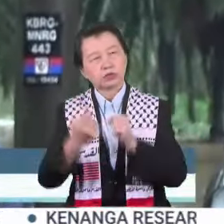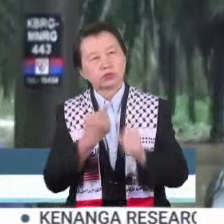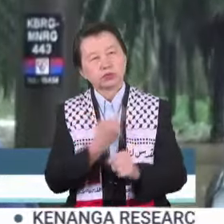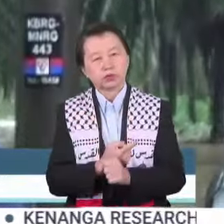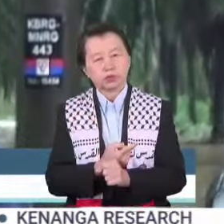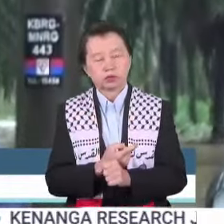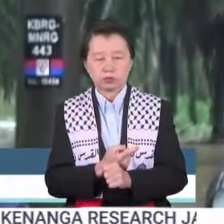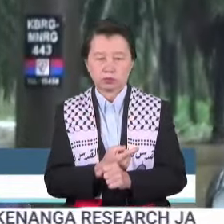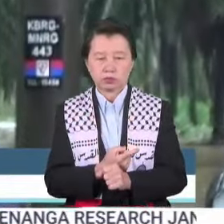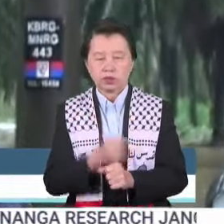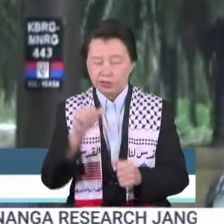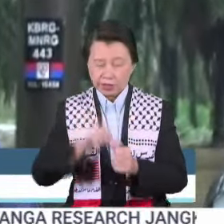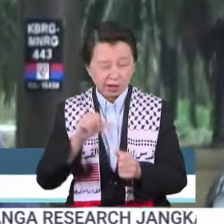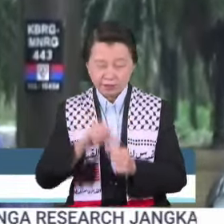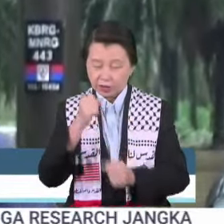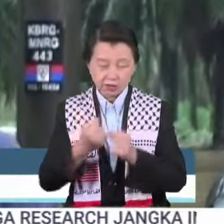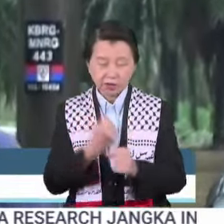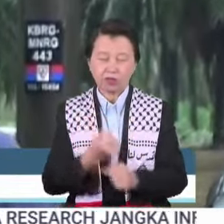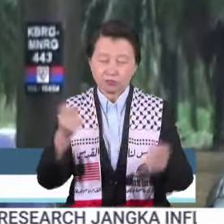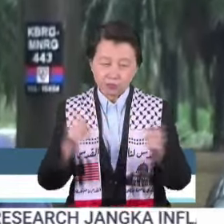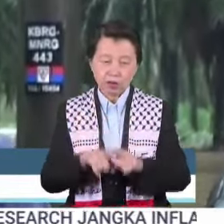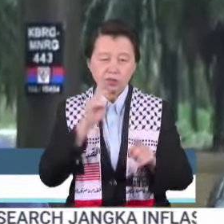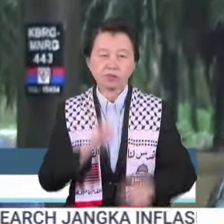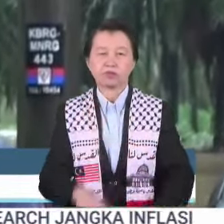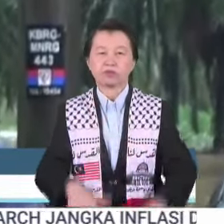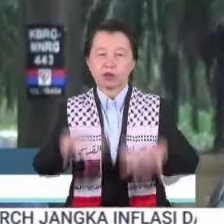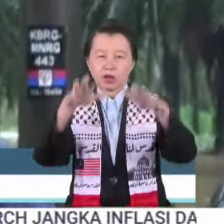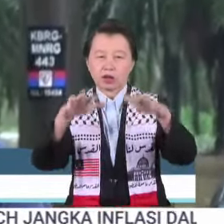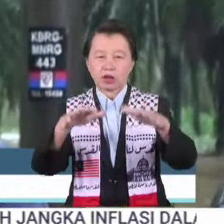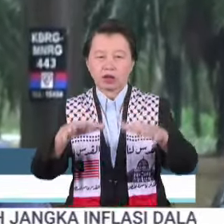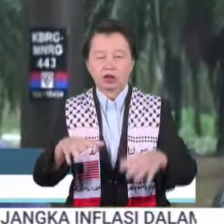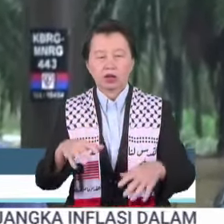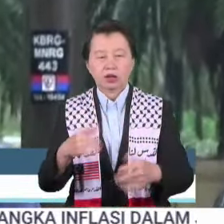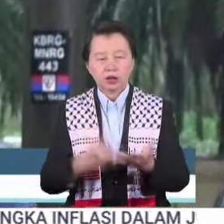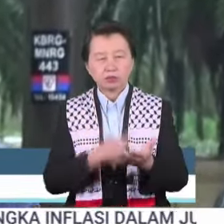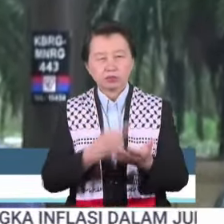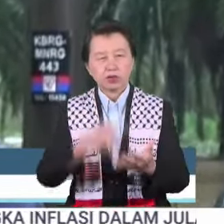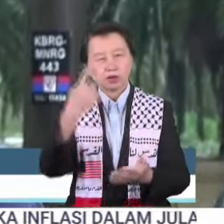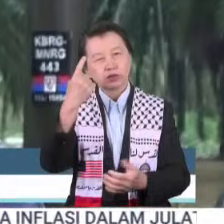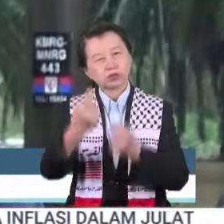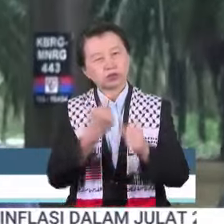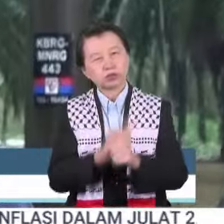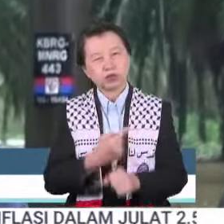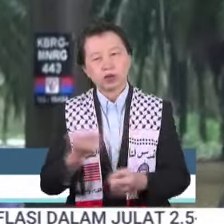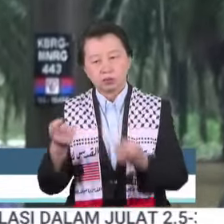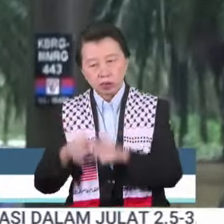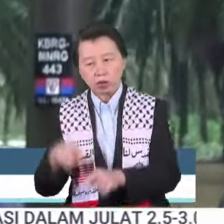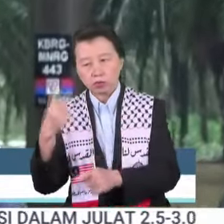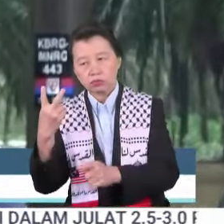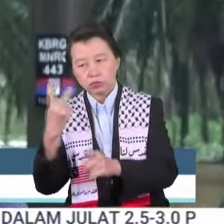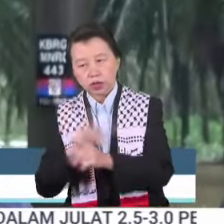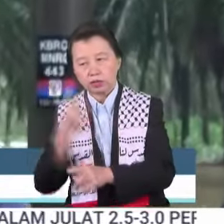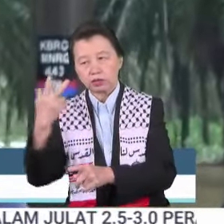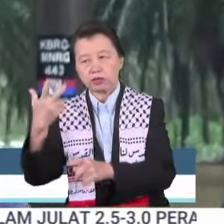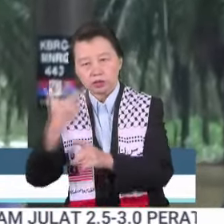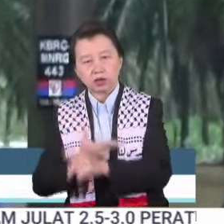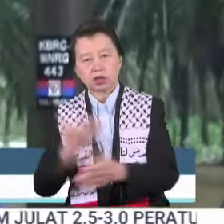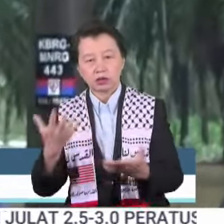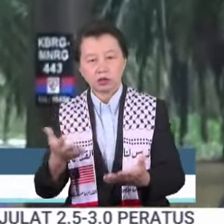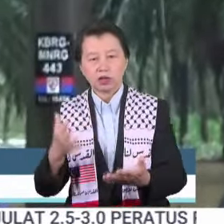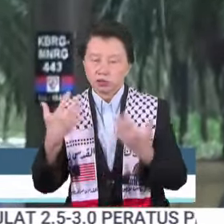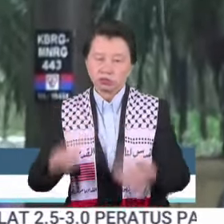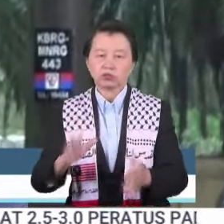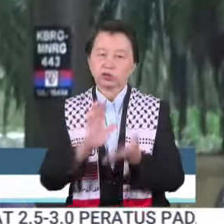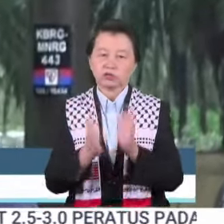ke tiap-tiap tahun berkemungkinan setahun dua kali tiga kali jadi benda tu kita alami dah jadi dah biasa